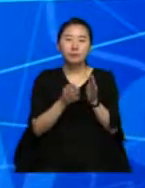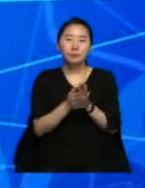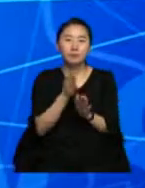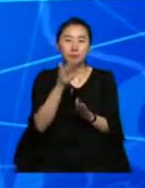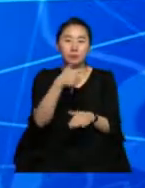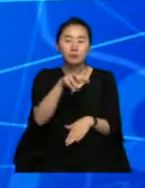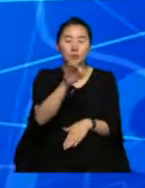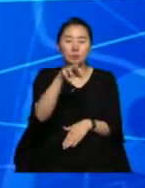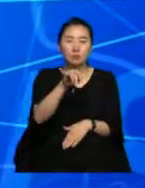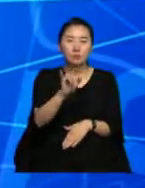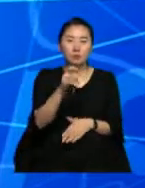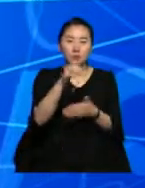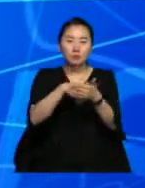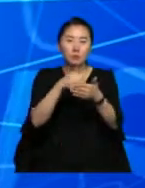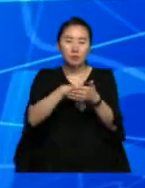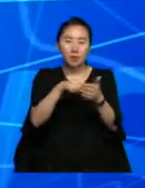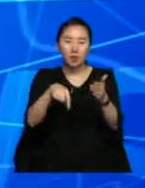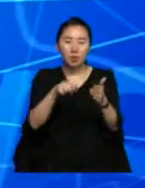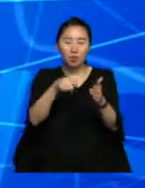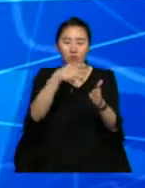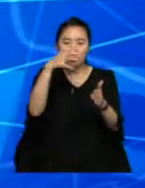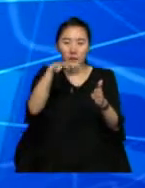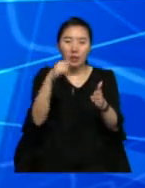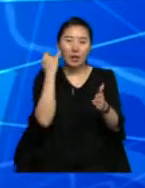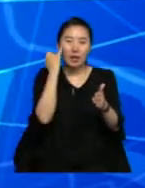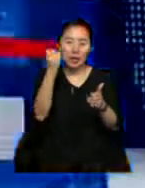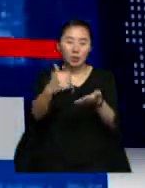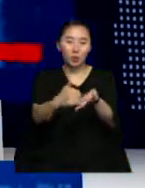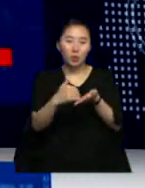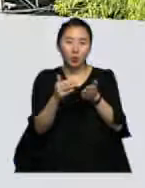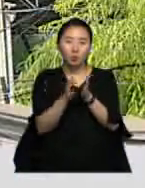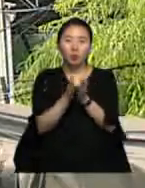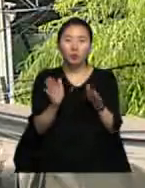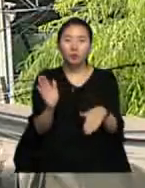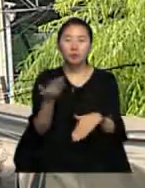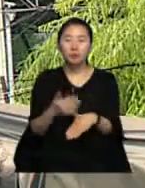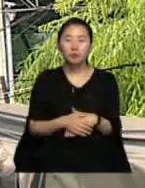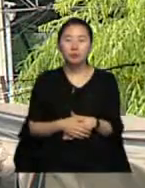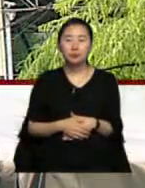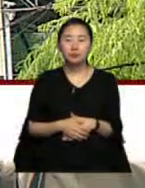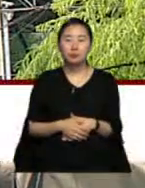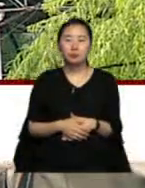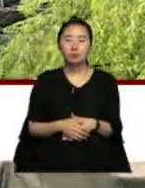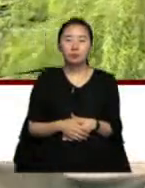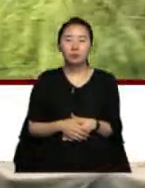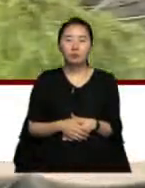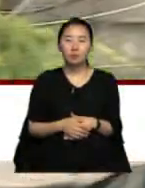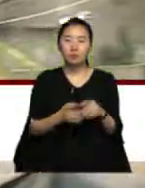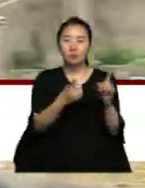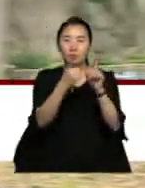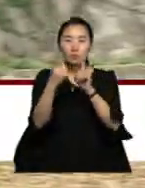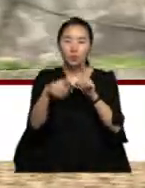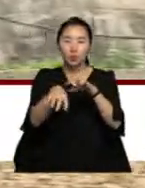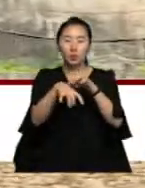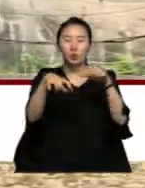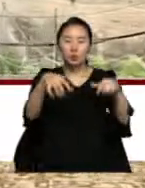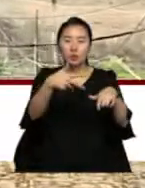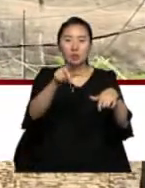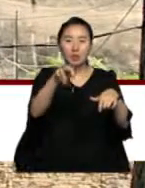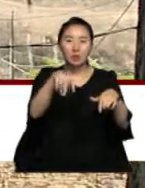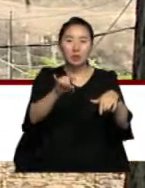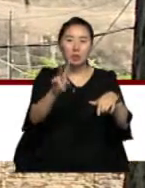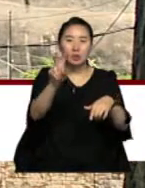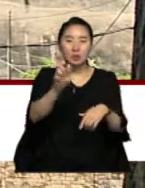서울시가 창신송인 채석장 일대 명소화를 위한 아이디어 공모를 시행합니다. 대상 지역은 종로구